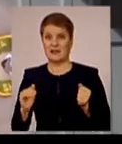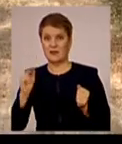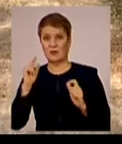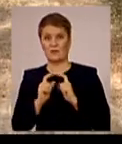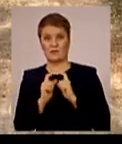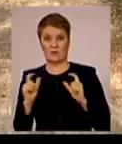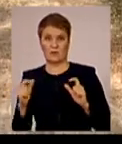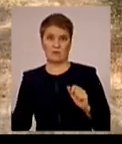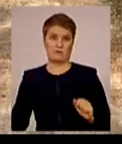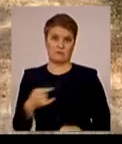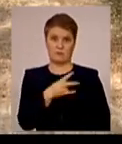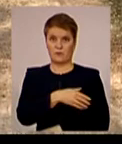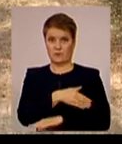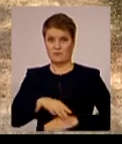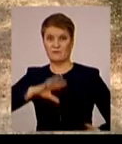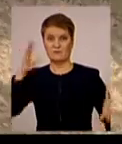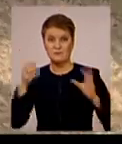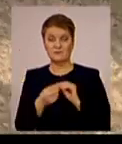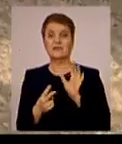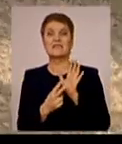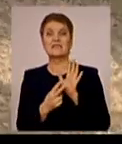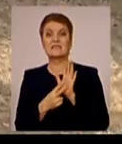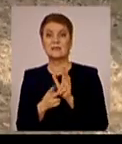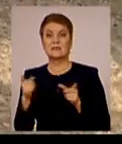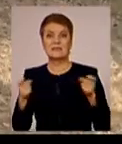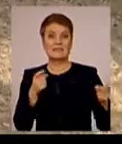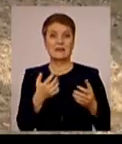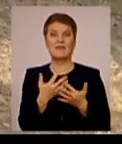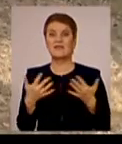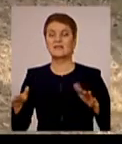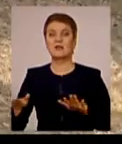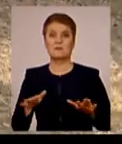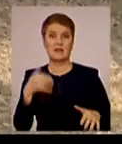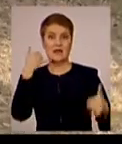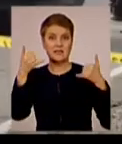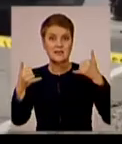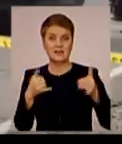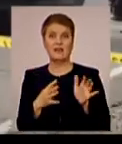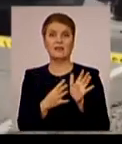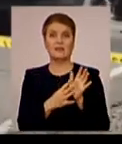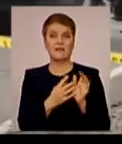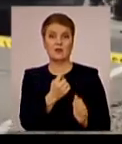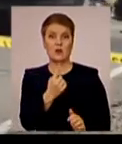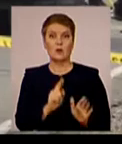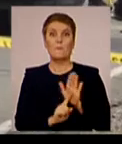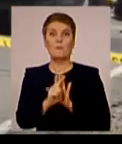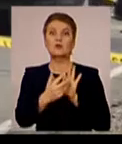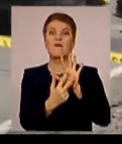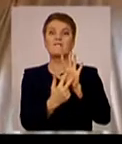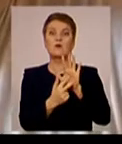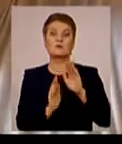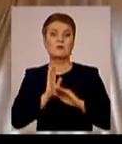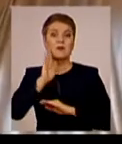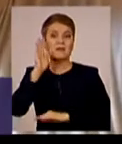вулицею. Загалом у поліції нарахували 7 епізодів стрілянини в різних місцях. Дзвінки на 911 почали надходити близько 8 ранку за місцевим